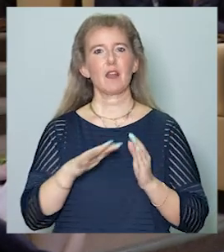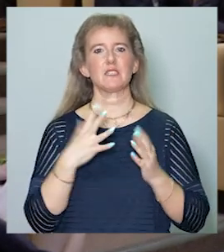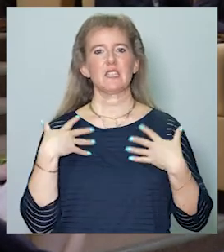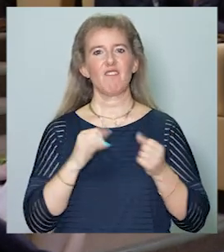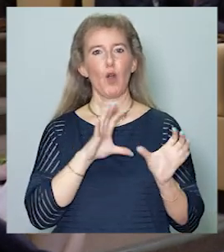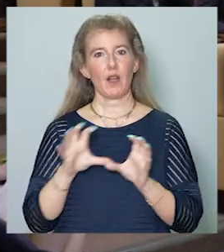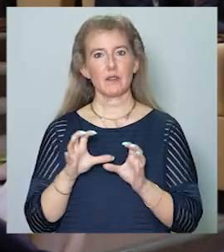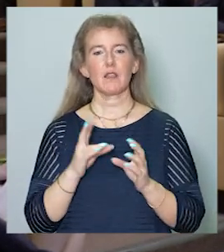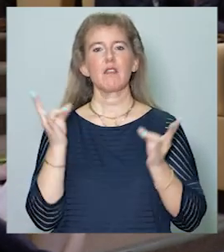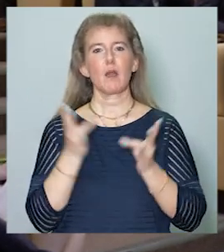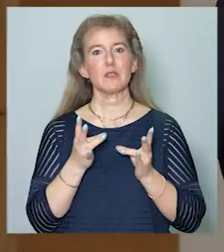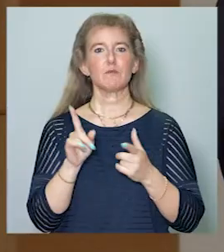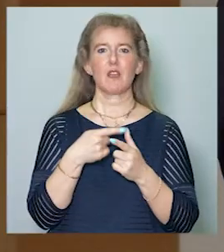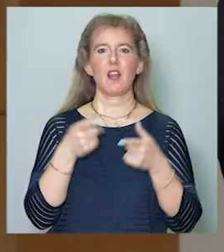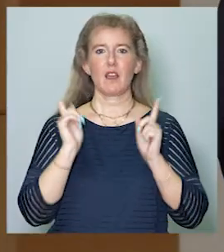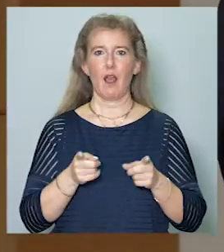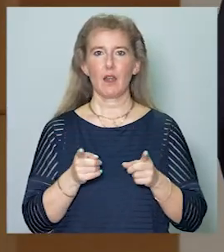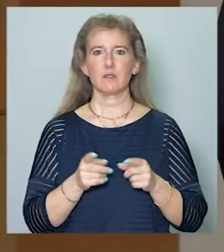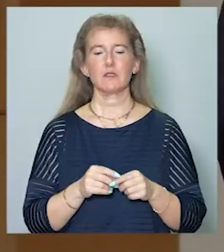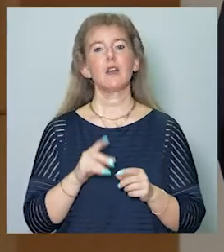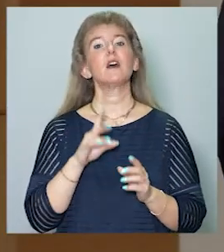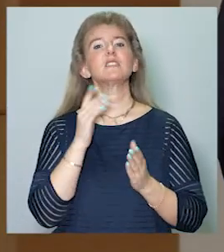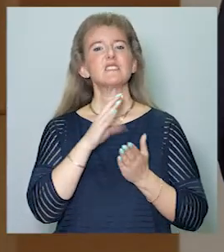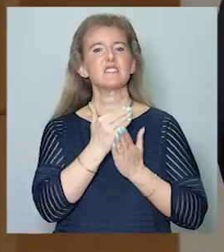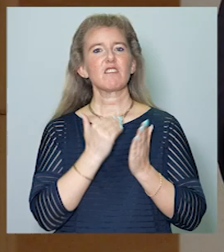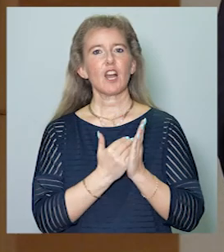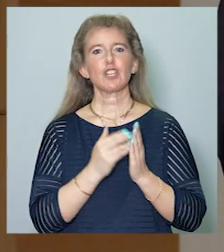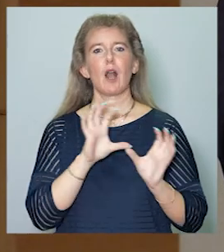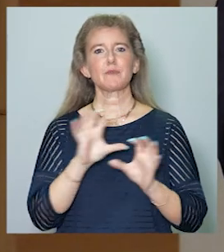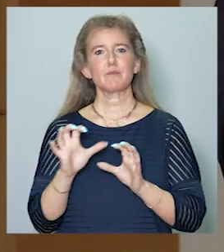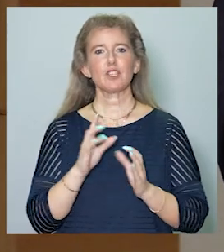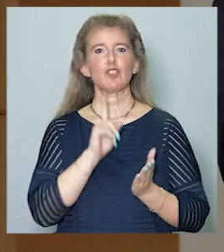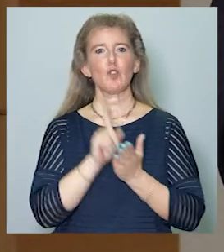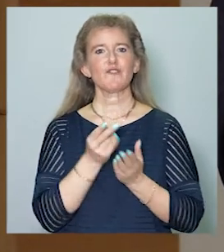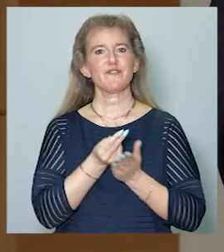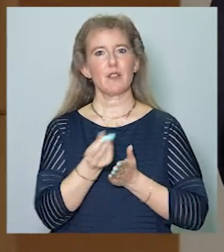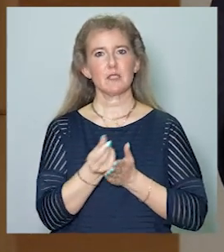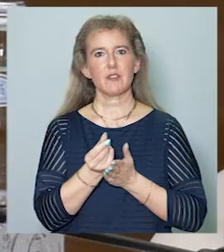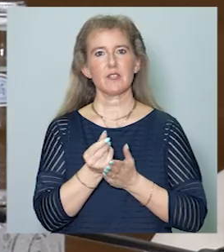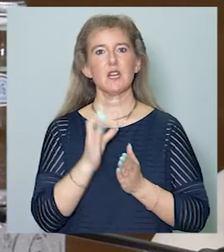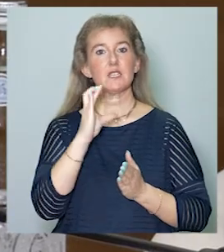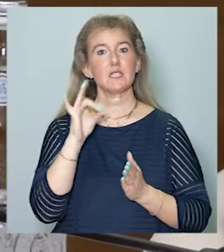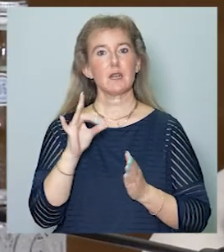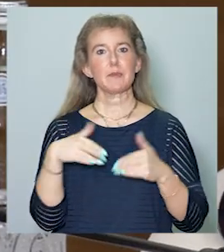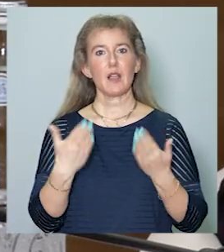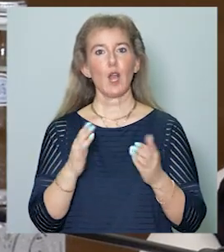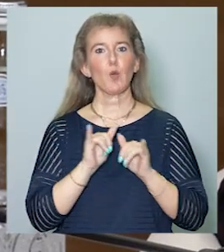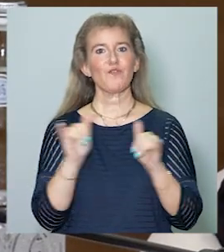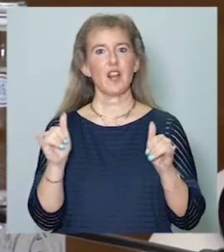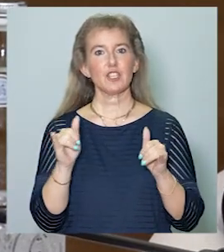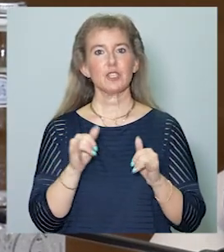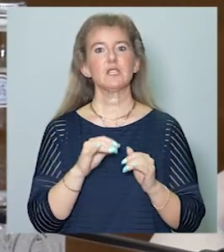сфере здравоохранения. Необходимость или реальность?». Ключевая задача – обеспечить должное финансирование. СР